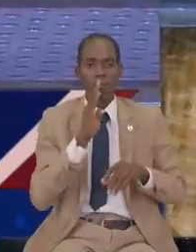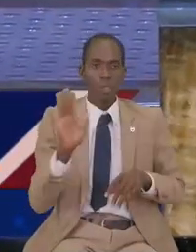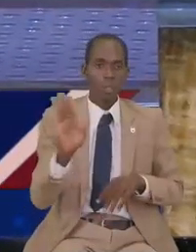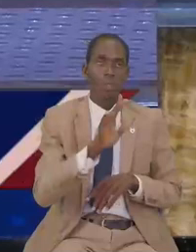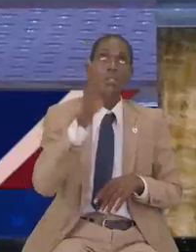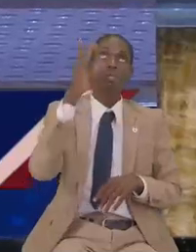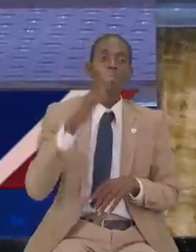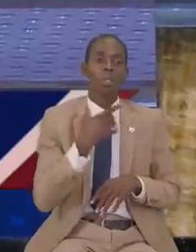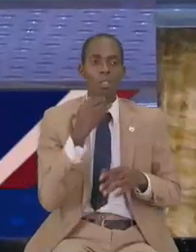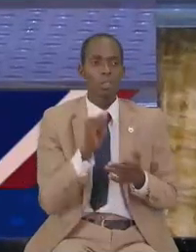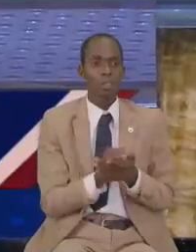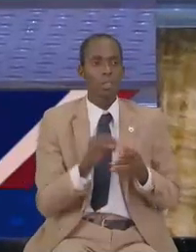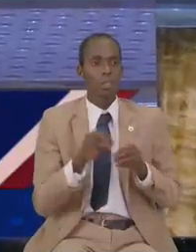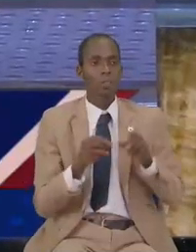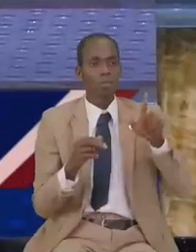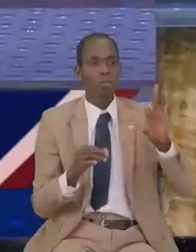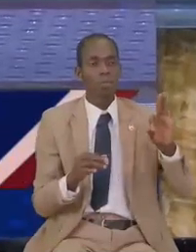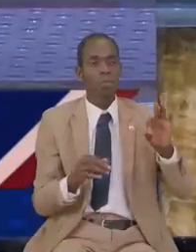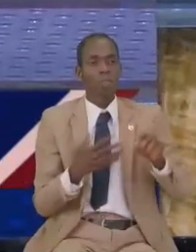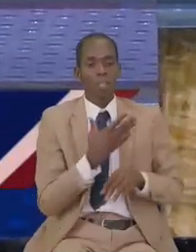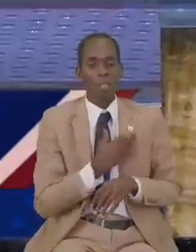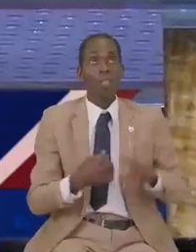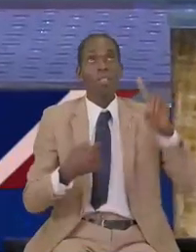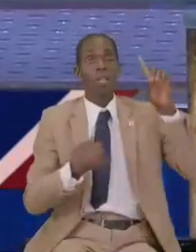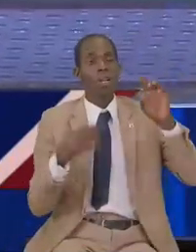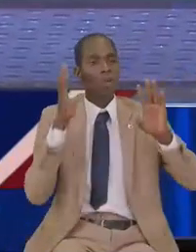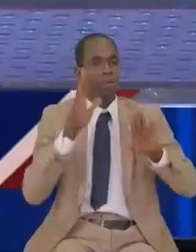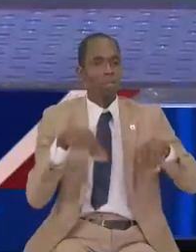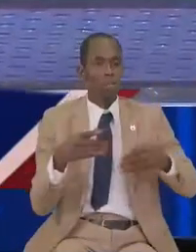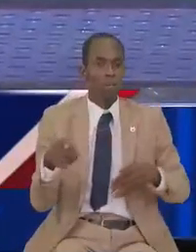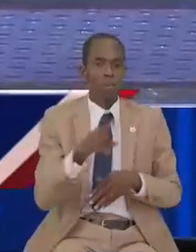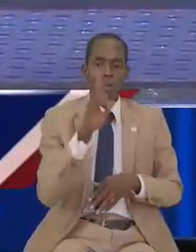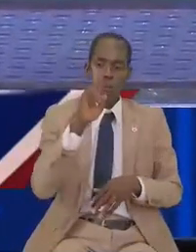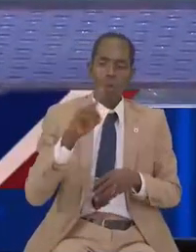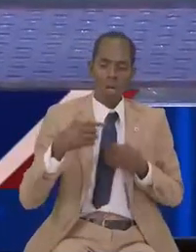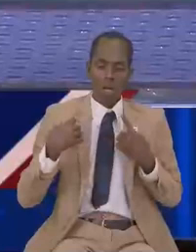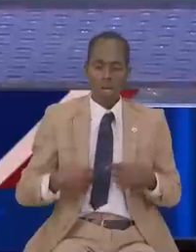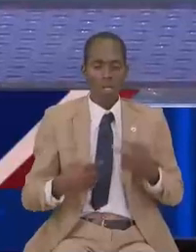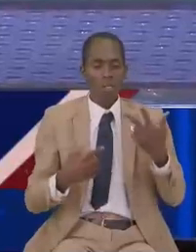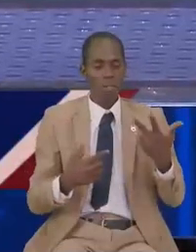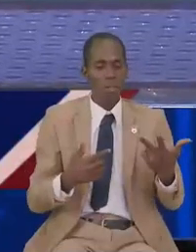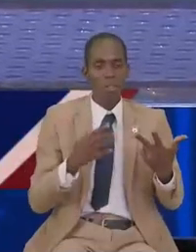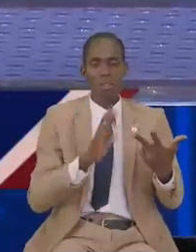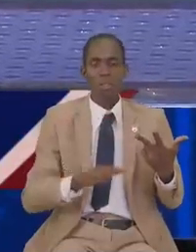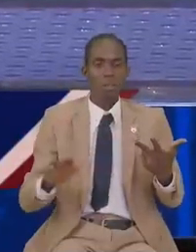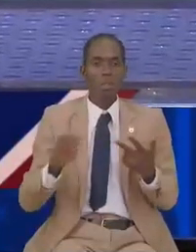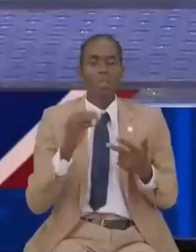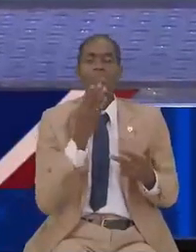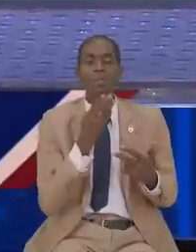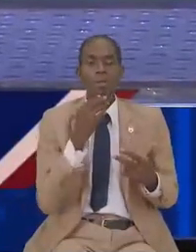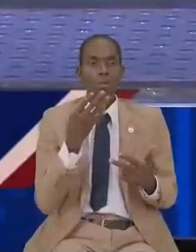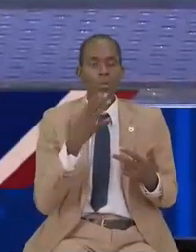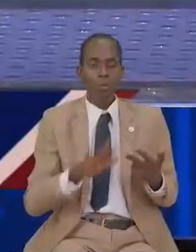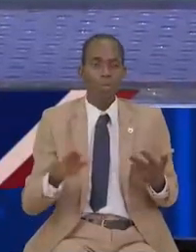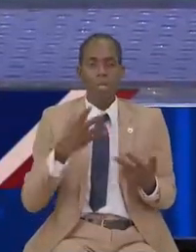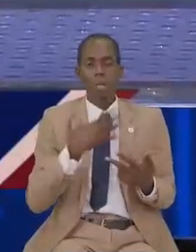Jérémie 32, 38. Ils seront mon peuple et je serai leur Dieu. Verset 39, je leur donnerai un même cœur. Daniel, Sadrach,